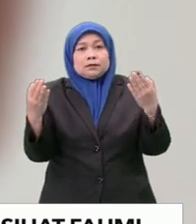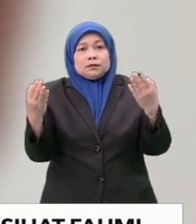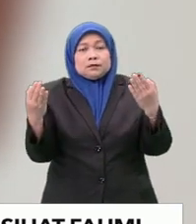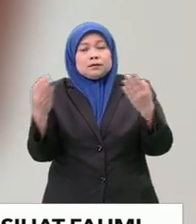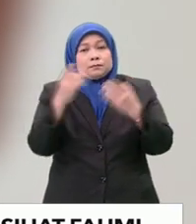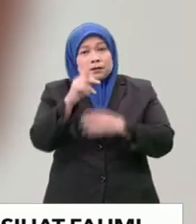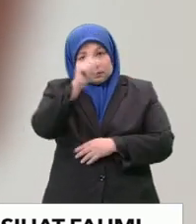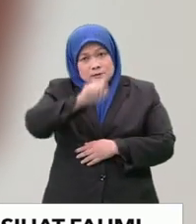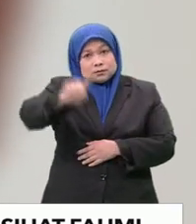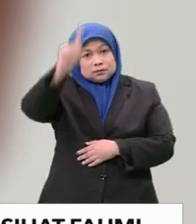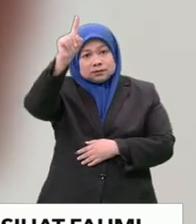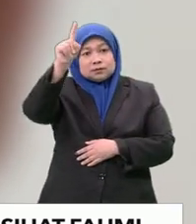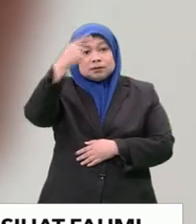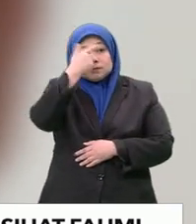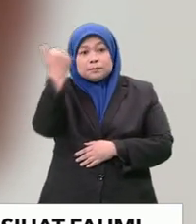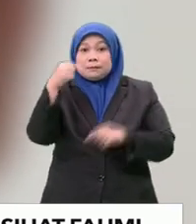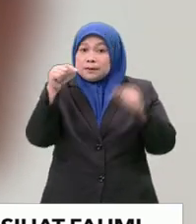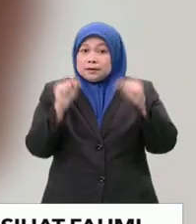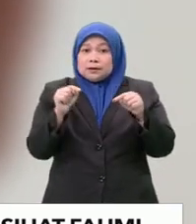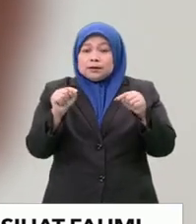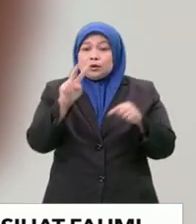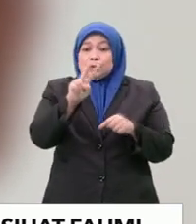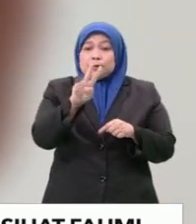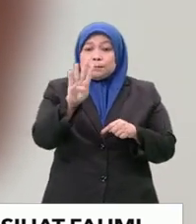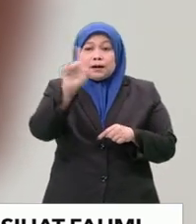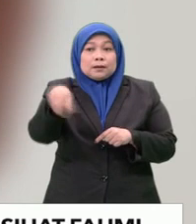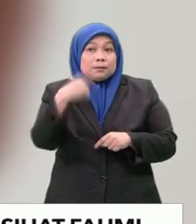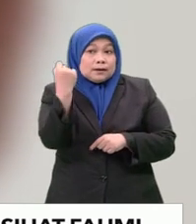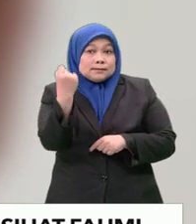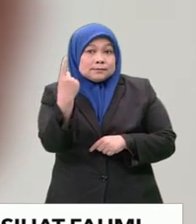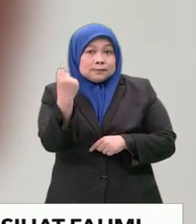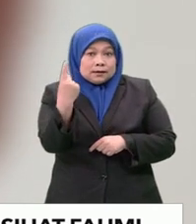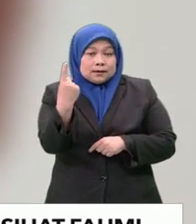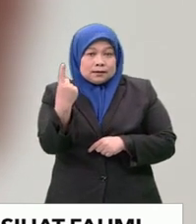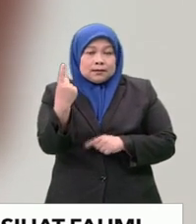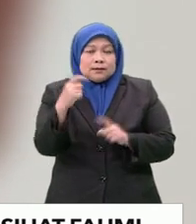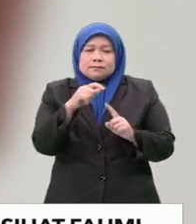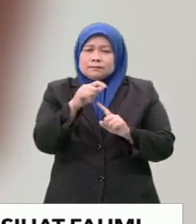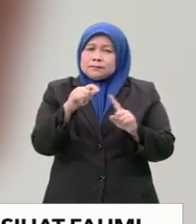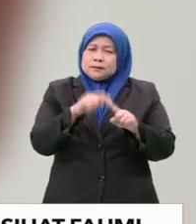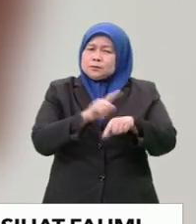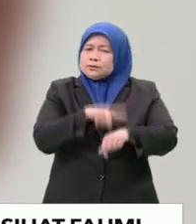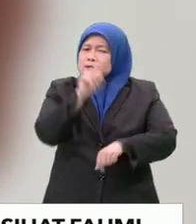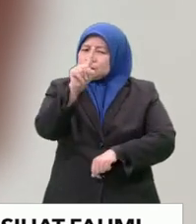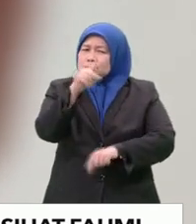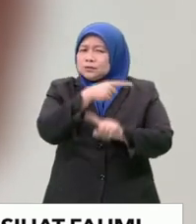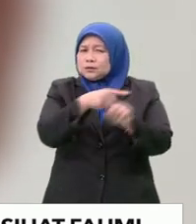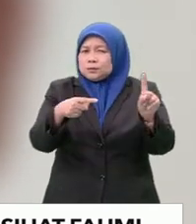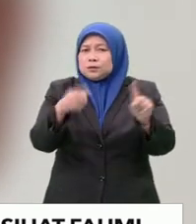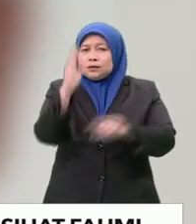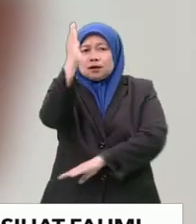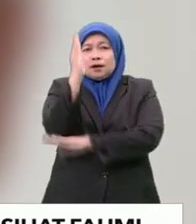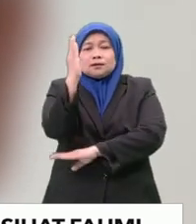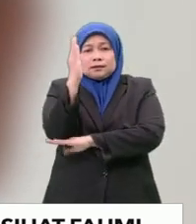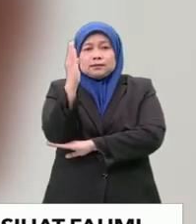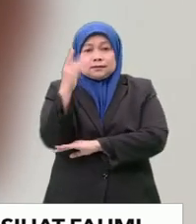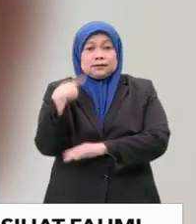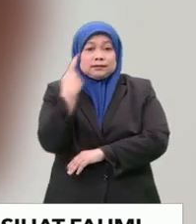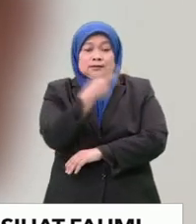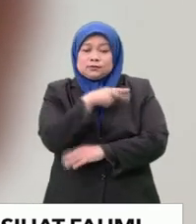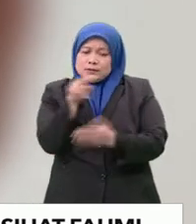Maha Kuasa kerana pada hari ini 24 hari bulan November, tanggal sekitar 1:30 tengah hari, kita